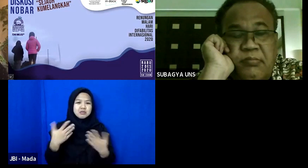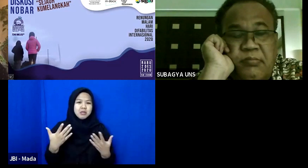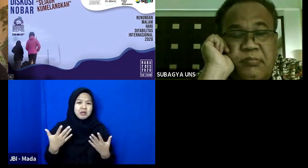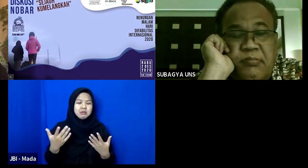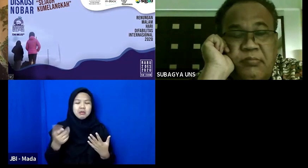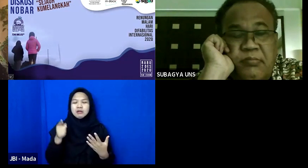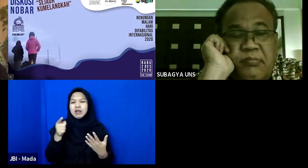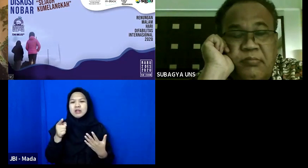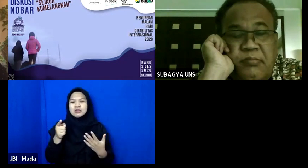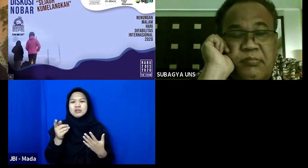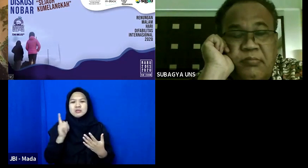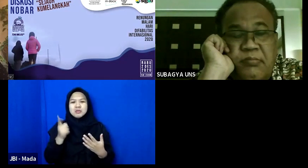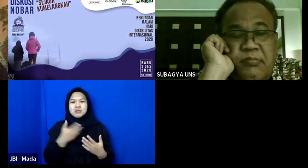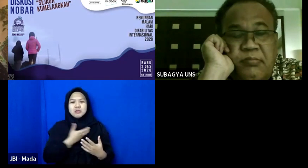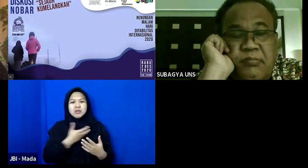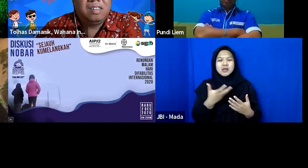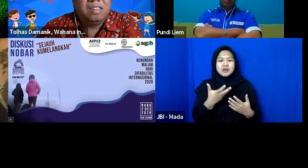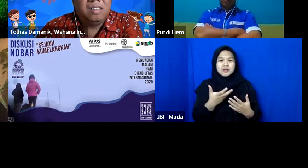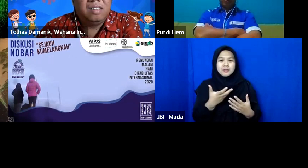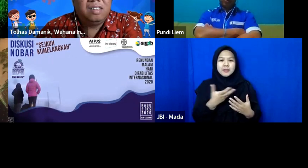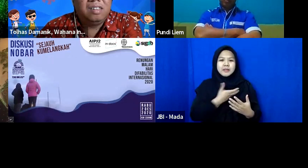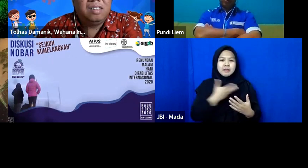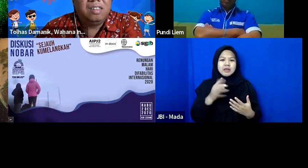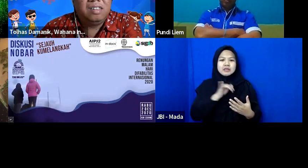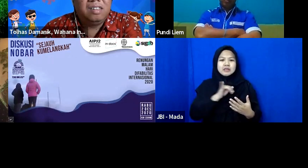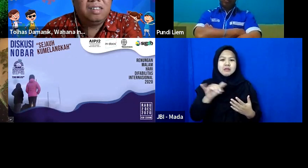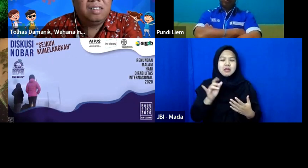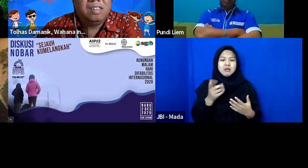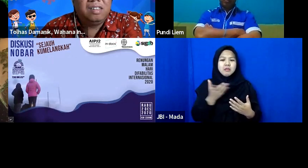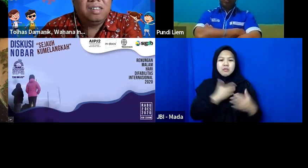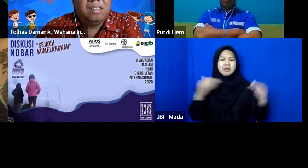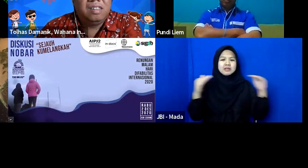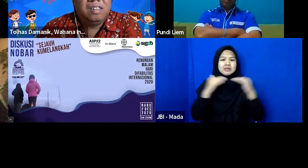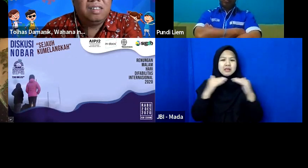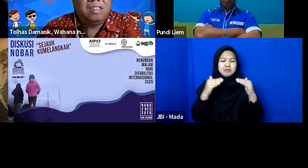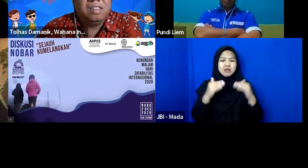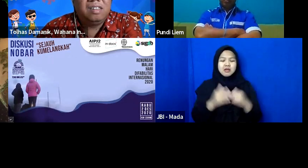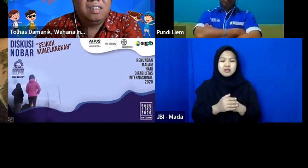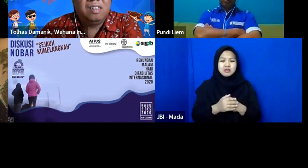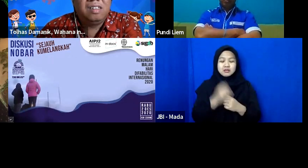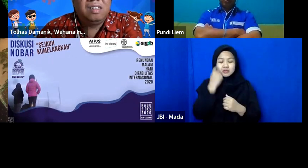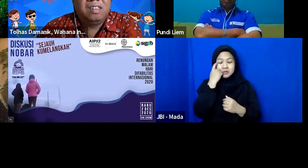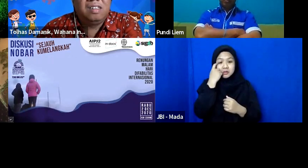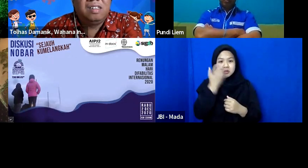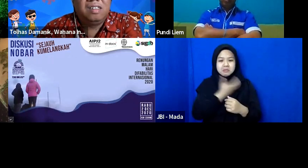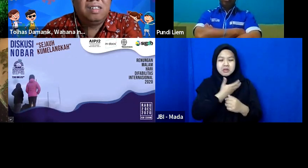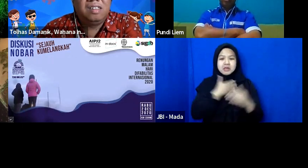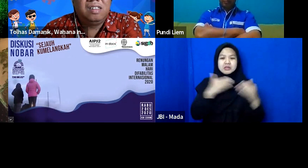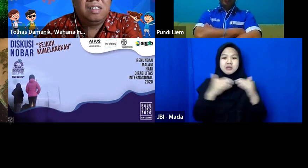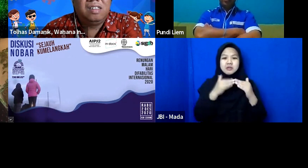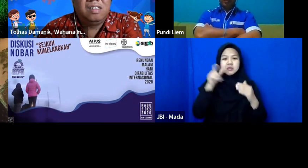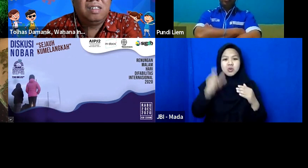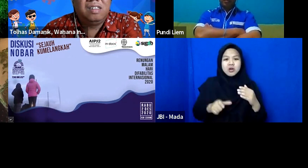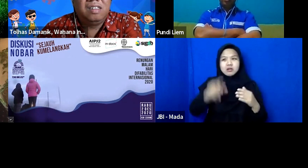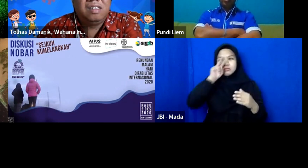itu apa terlalu pengen terlalu pengen sama gitu pengen sama oleh ini tuh Dia pengen sama dengan orang